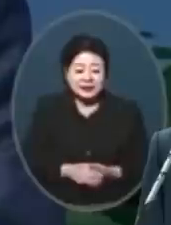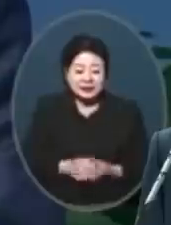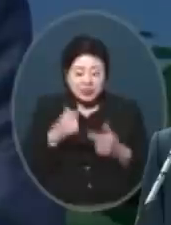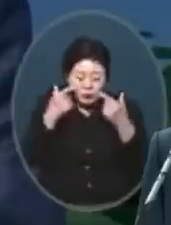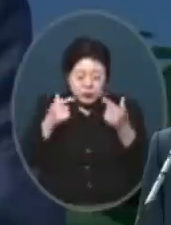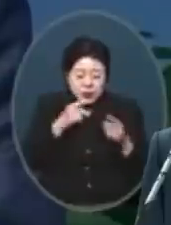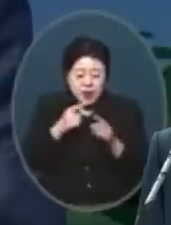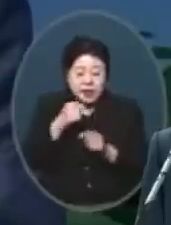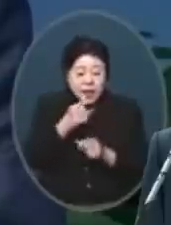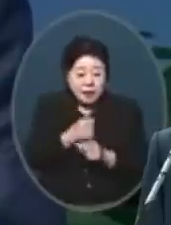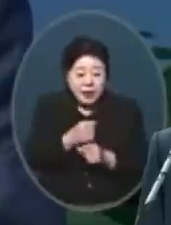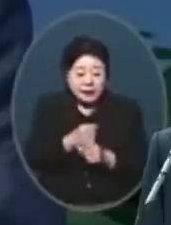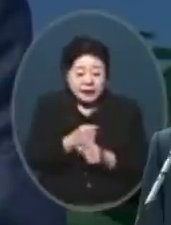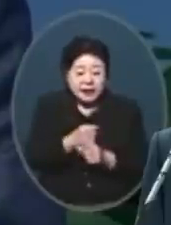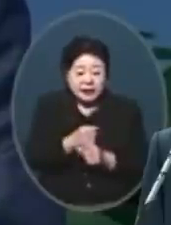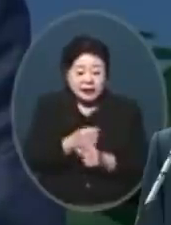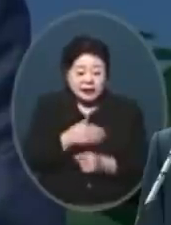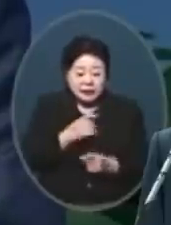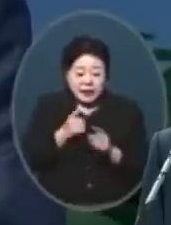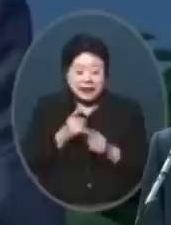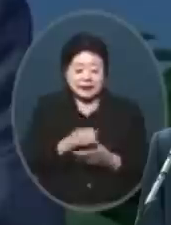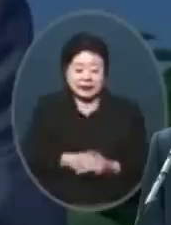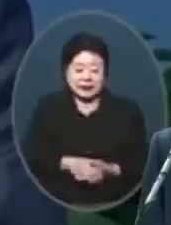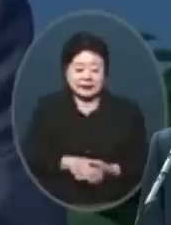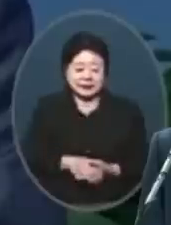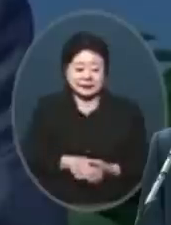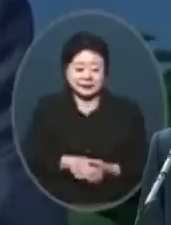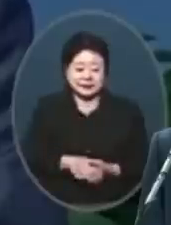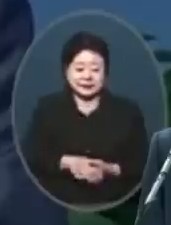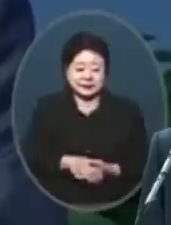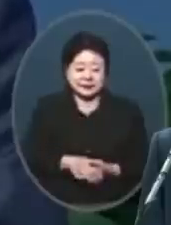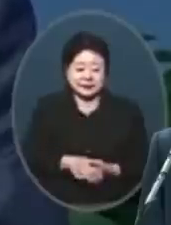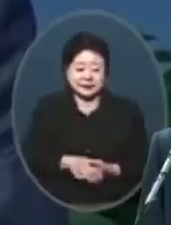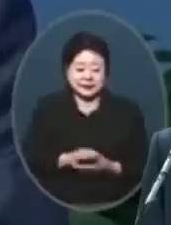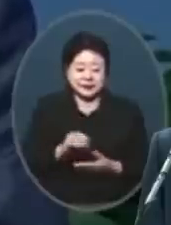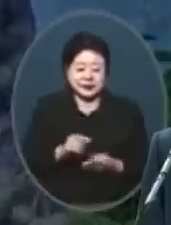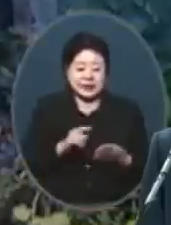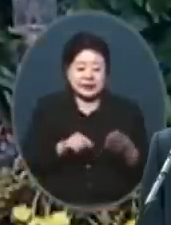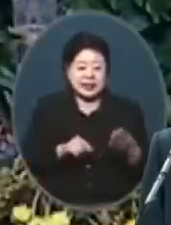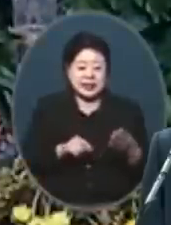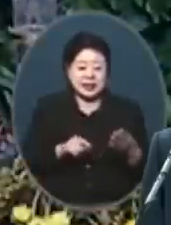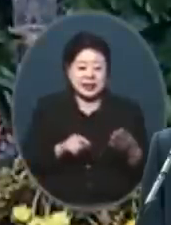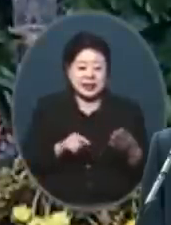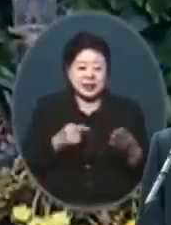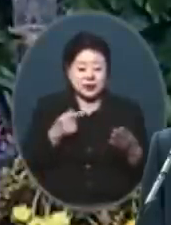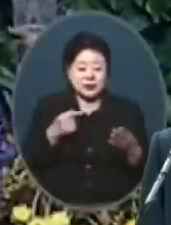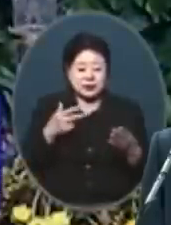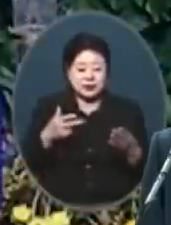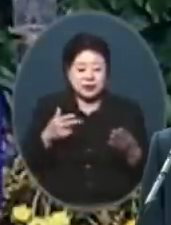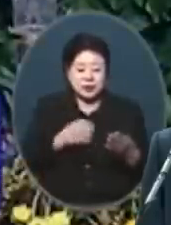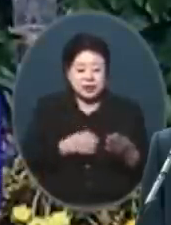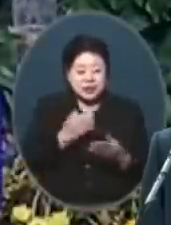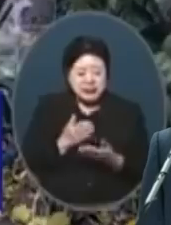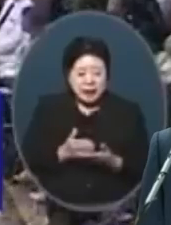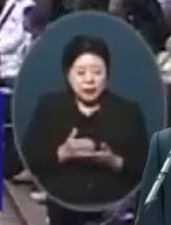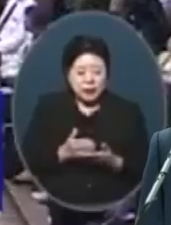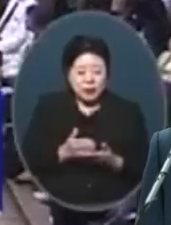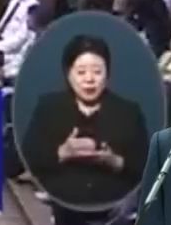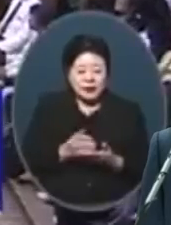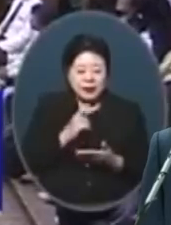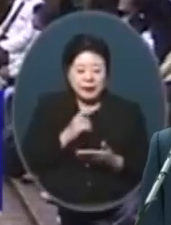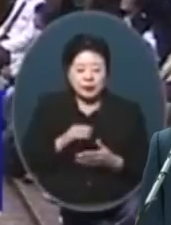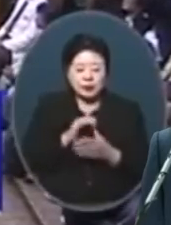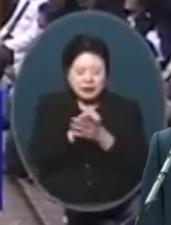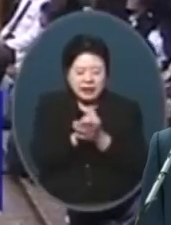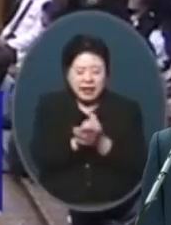분명하게 말을 해야 되는 것입니다. 빌립보서 4장 6절로 7절에 보면 아무것도 염려하지 말고